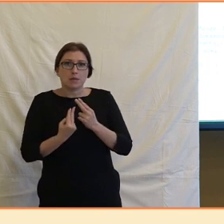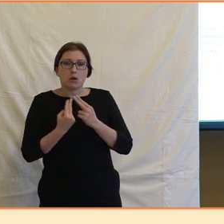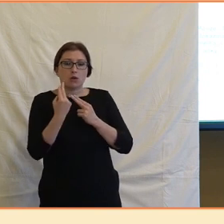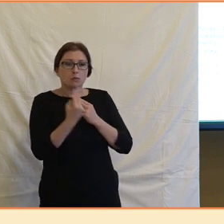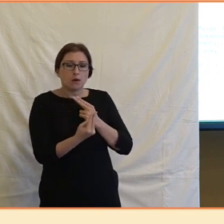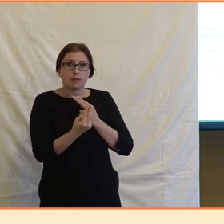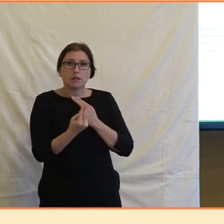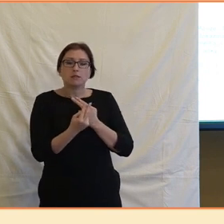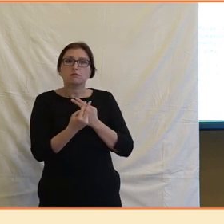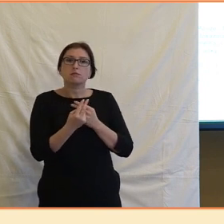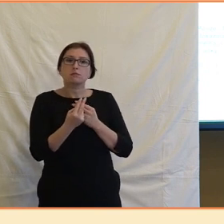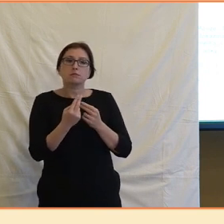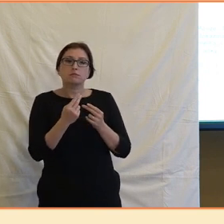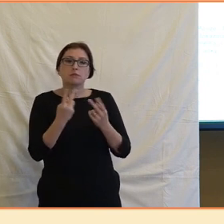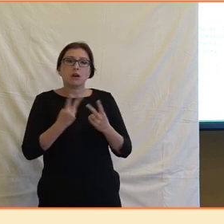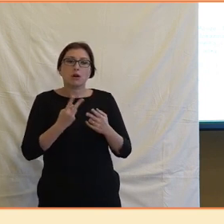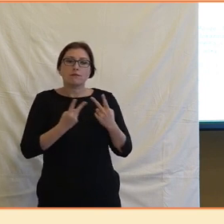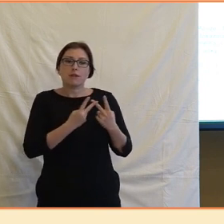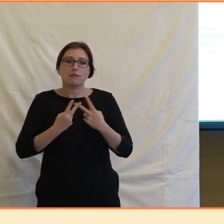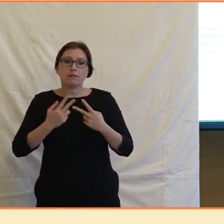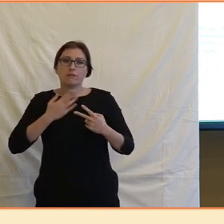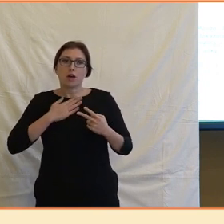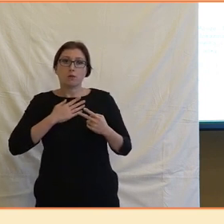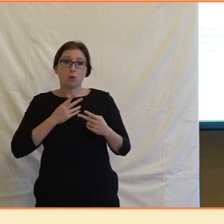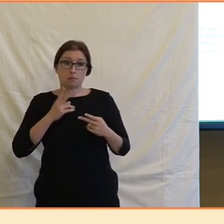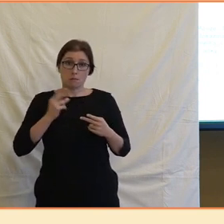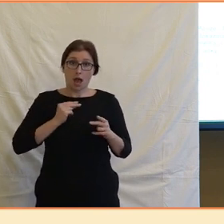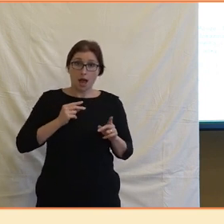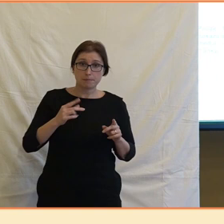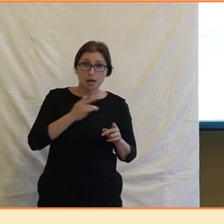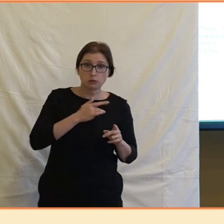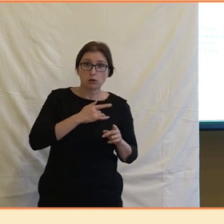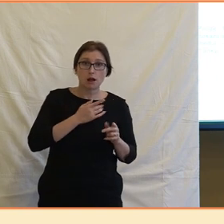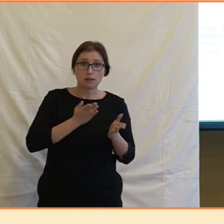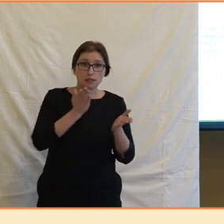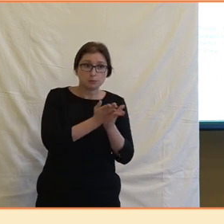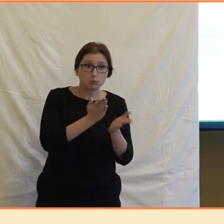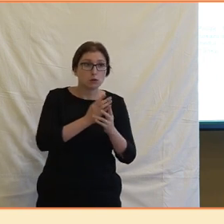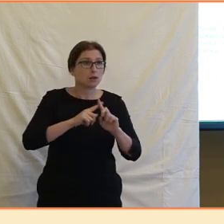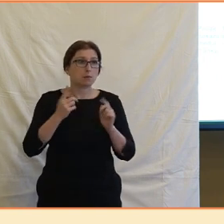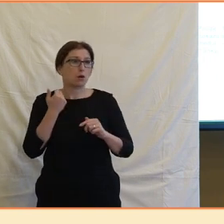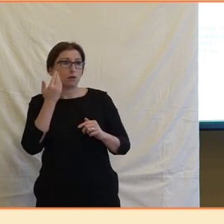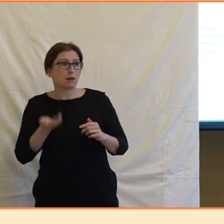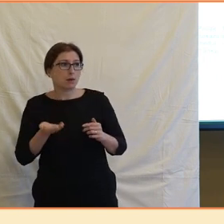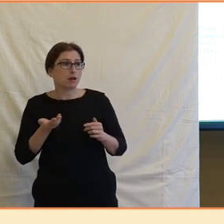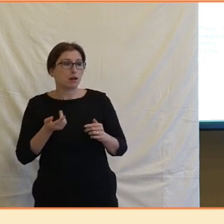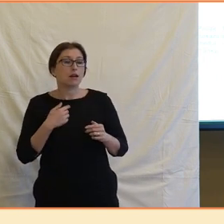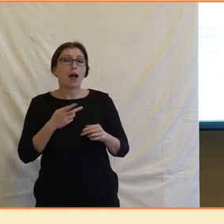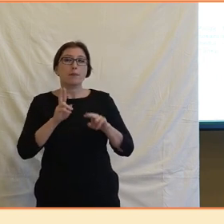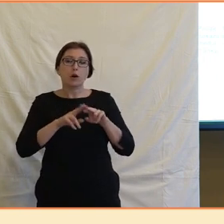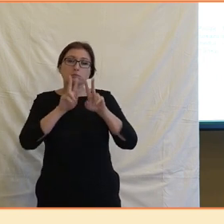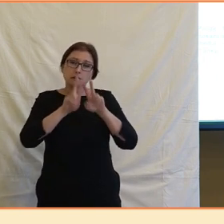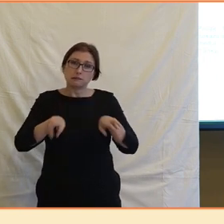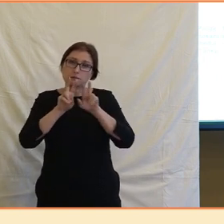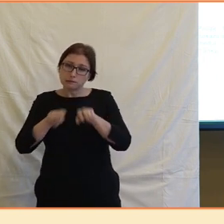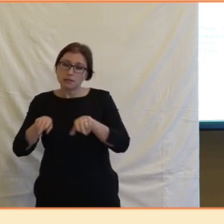zda jsou obsahy na jejich webových stránkách personalizovány nebo ne. Když jsem se podívala potom ještě na